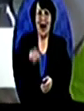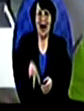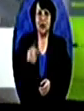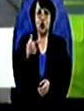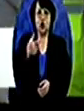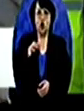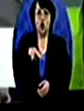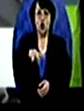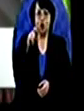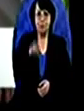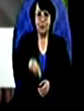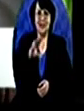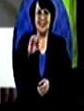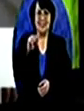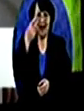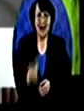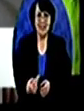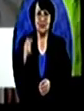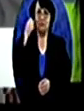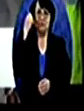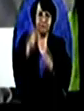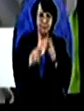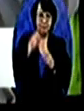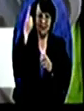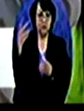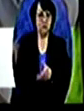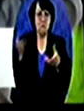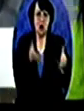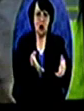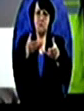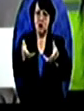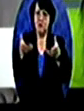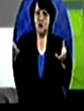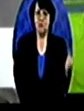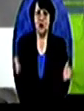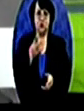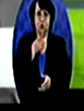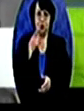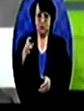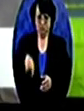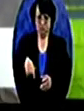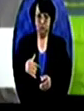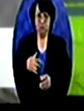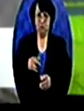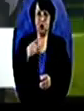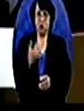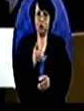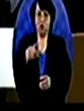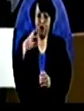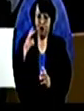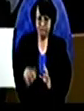цэцэрлэгийн станцуудыг тэжээж байгаа ганц уурхай. Тийм учраас одоо хаанаасаа одоо анхаарал тавьж ажиллах хэрэгтэй гэж бодож